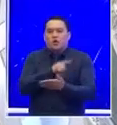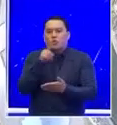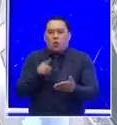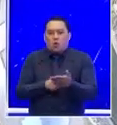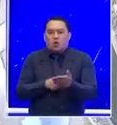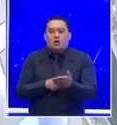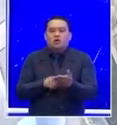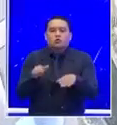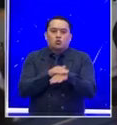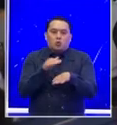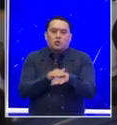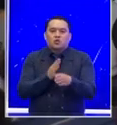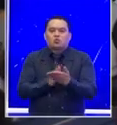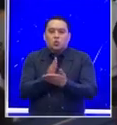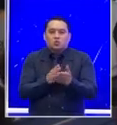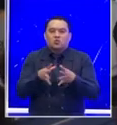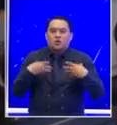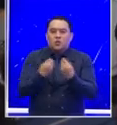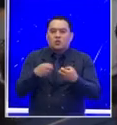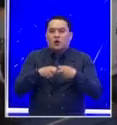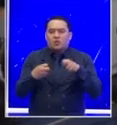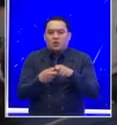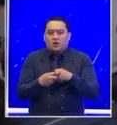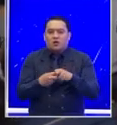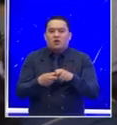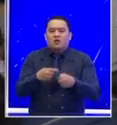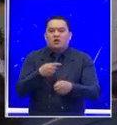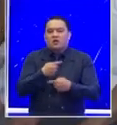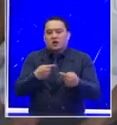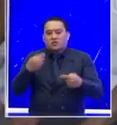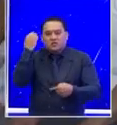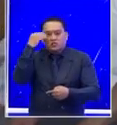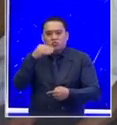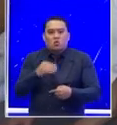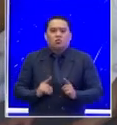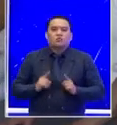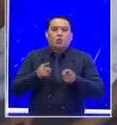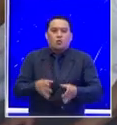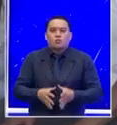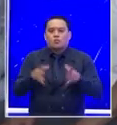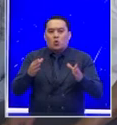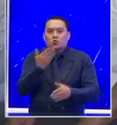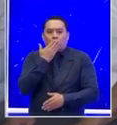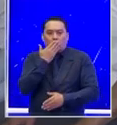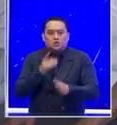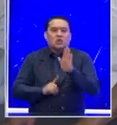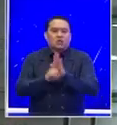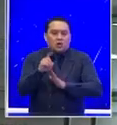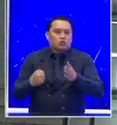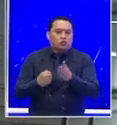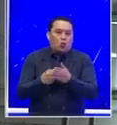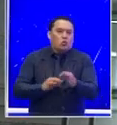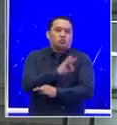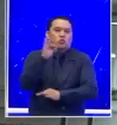коснулась вопросов богослужения, семейных проблем и нетрадиционных течений. Вступление в Большой пост Ораза начнется до восхода